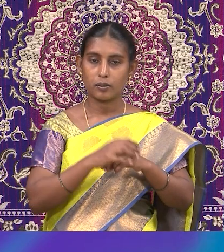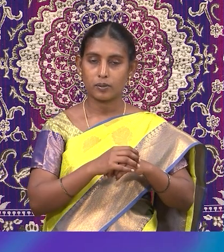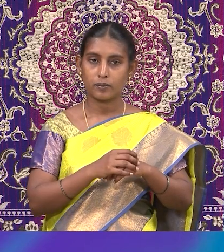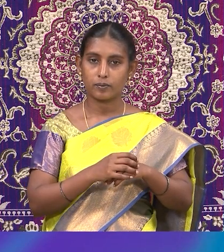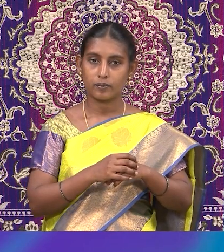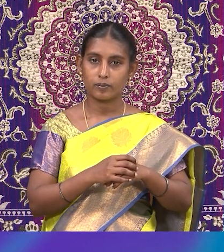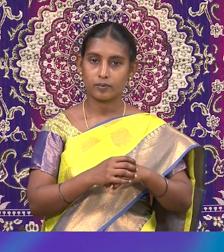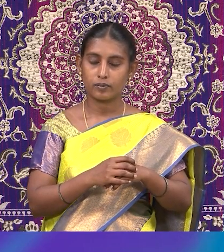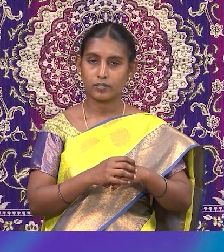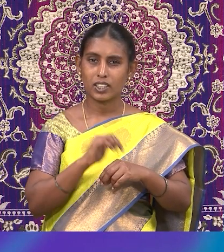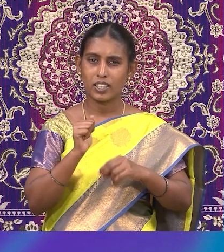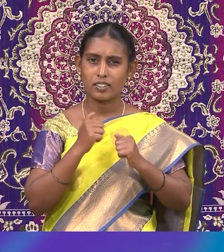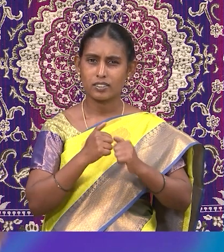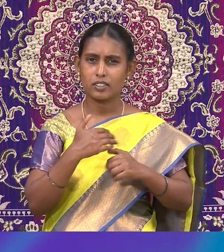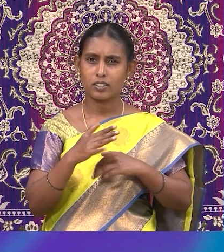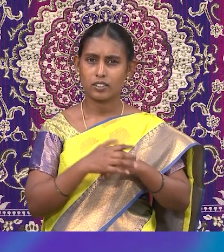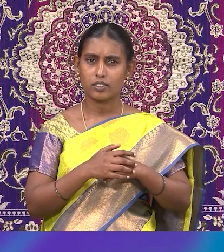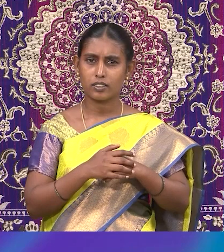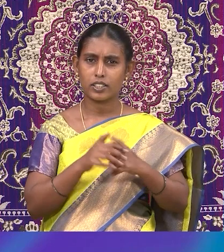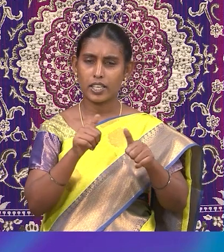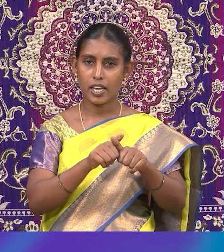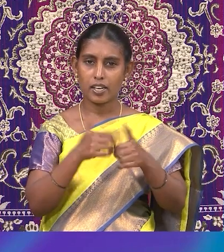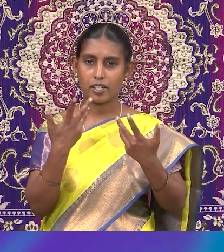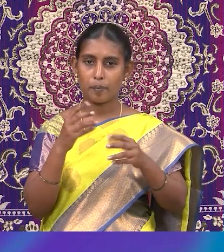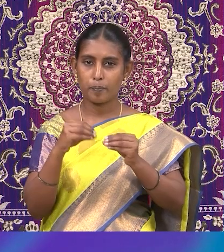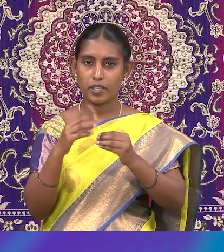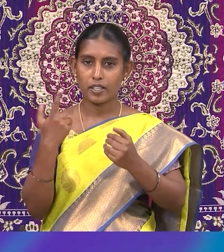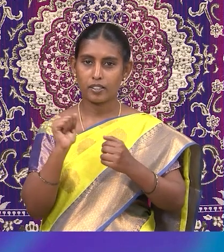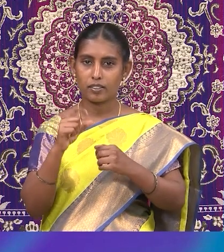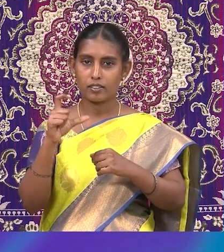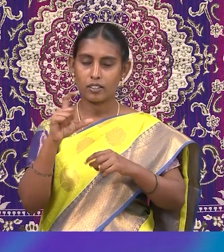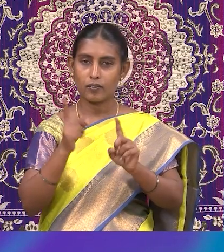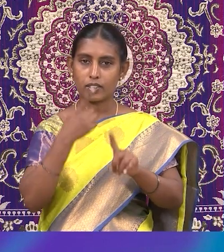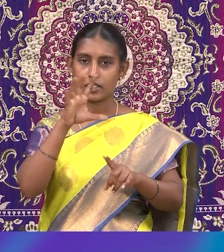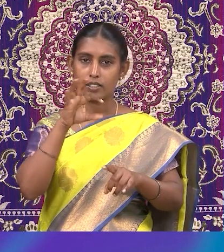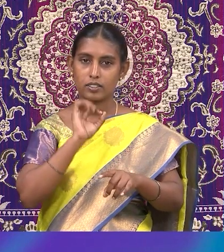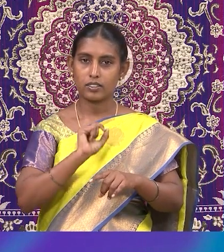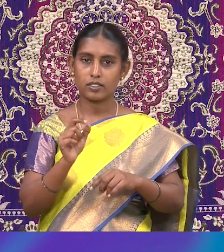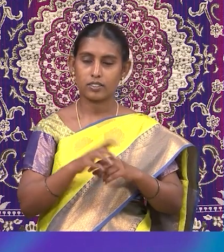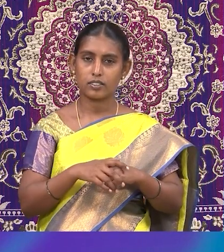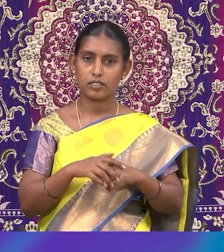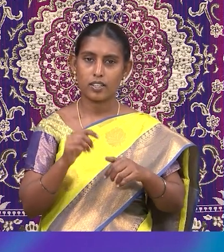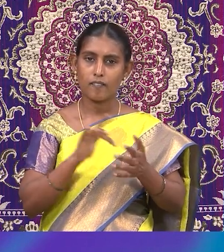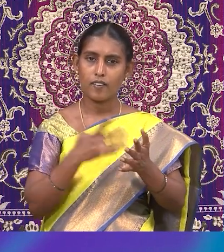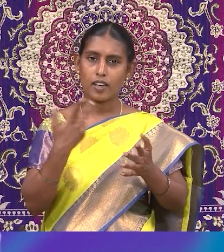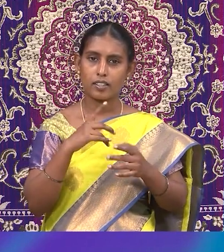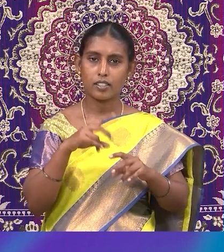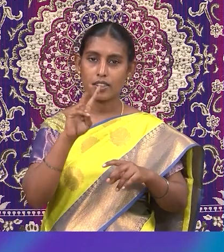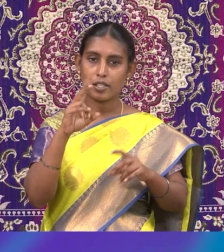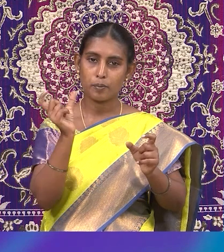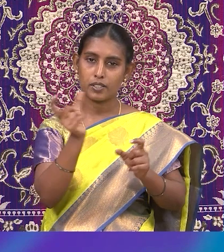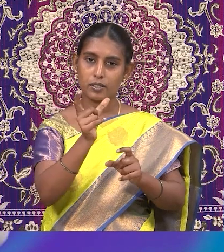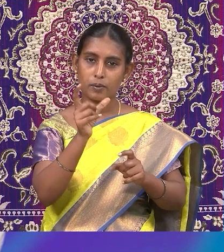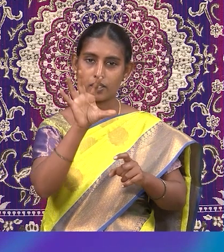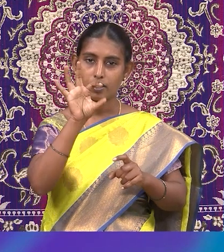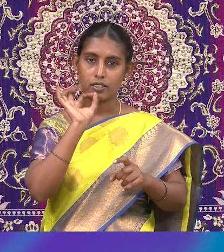என்ன சார் பண்ணலாம், ஏ என்ன, பி என்ன, சி என்னன்னு முதல்ல எழுதியாகணும். எங்கேருந்து எடுத்து எழுதுவீங்க, கொடுக்கப்பட்ட